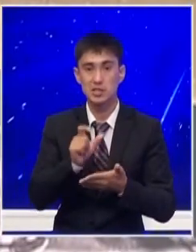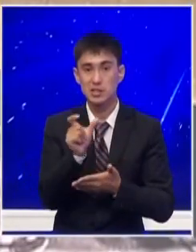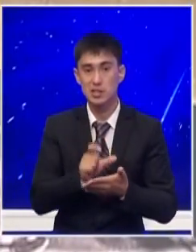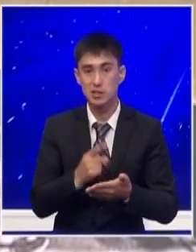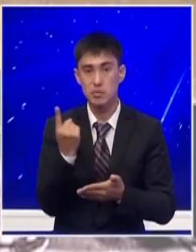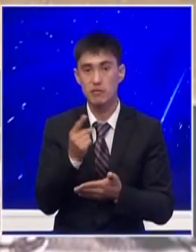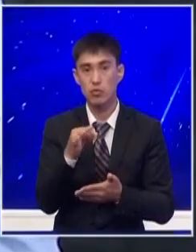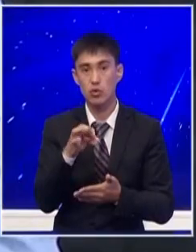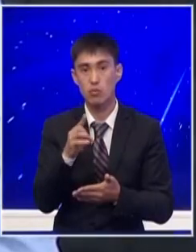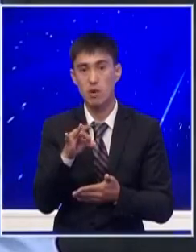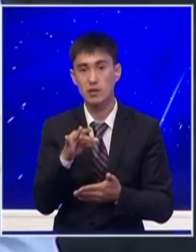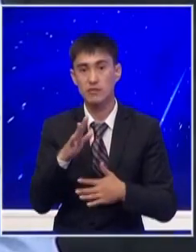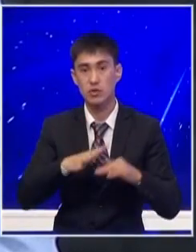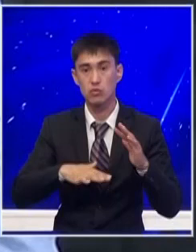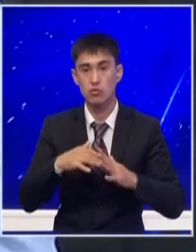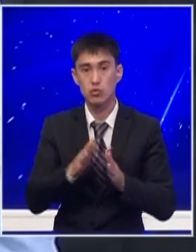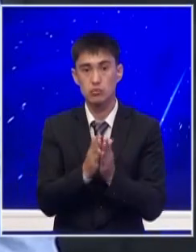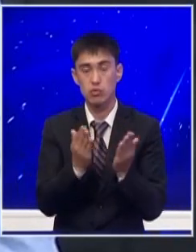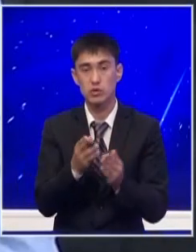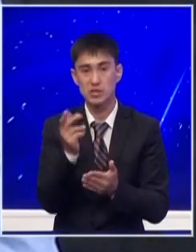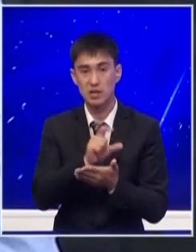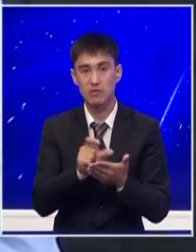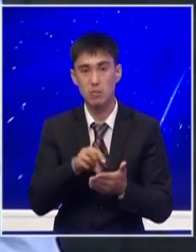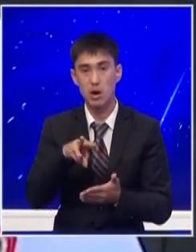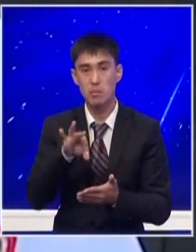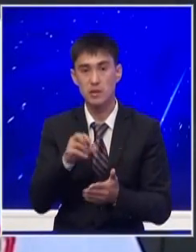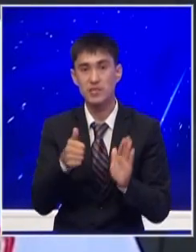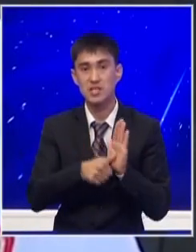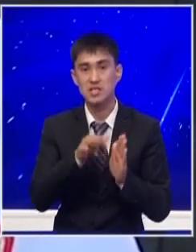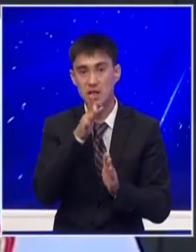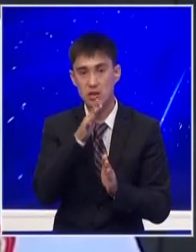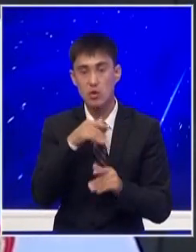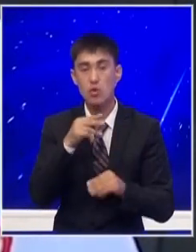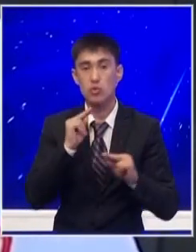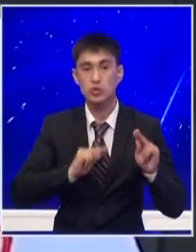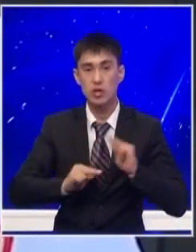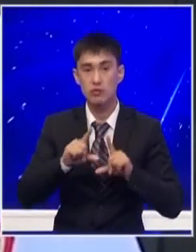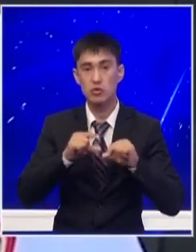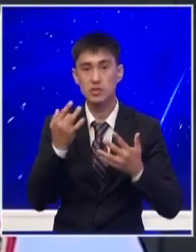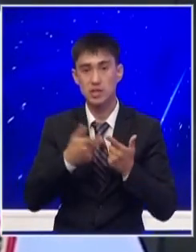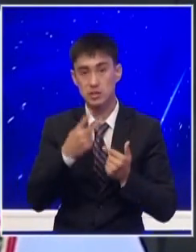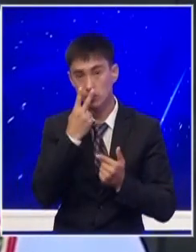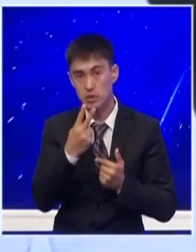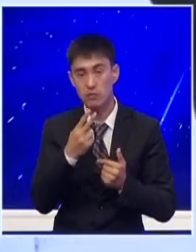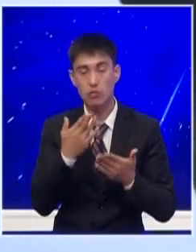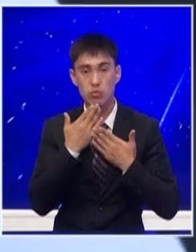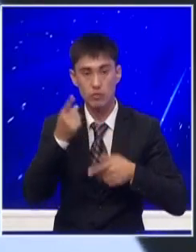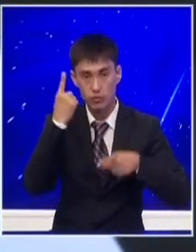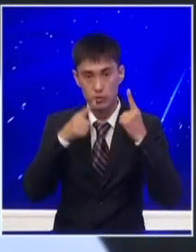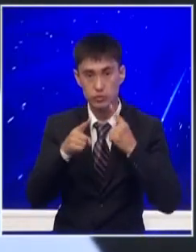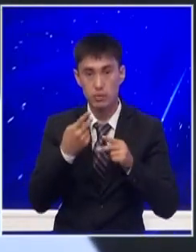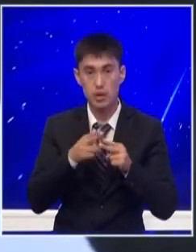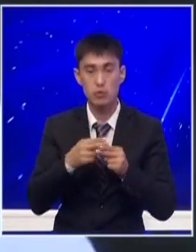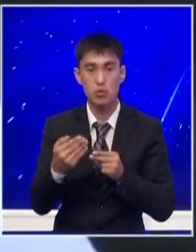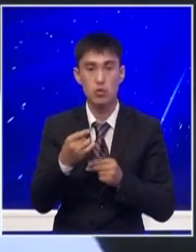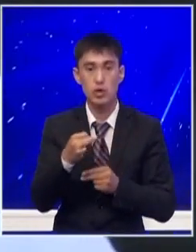Впервые Уркер Урматов взял в руки сборник стихотворений Махамбета в 6 лет. Учителя в школе сразу заметили его любовь к творчеству,